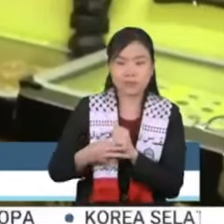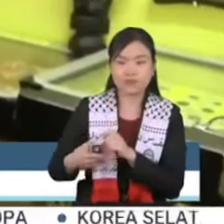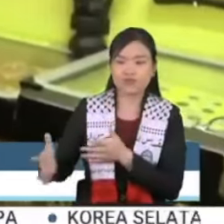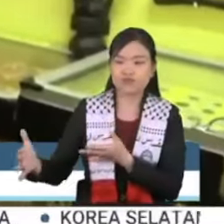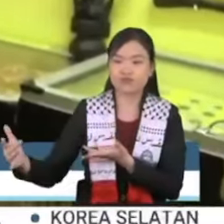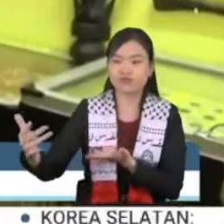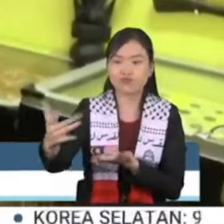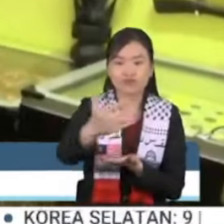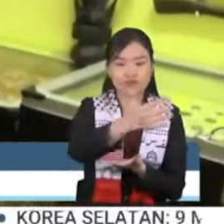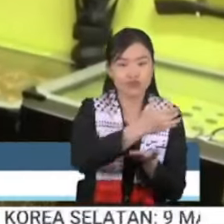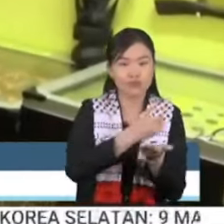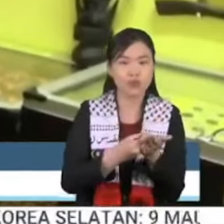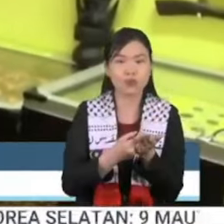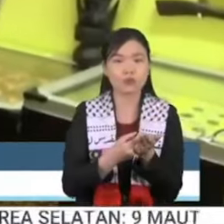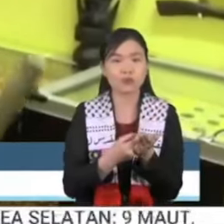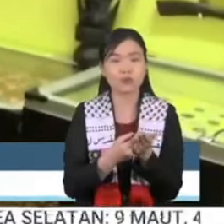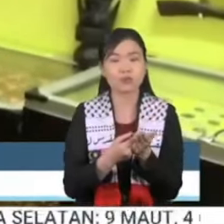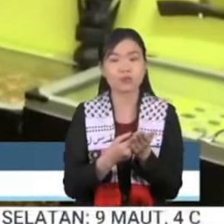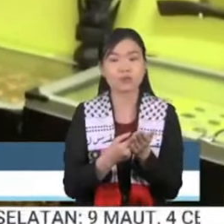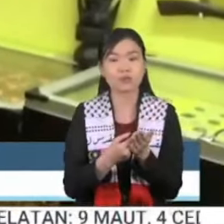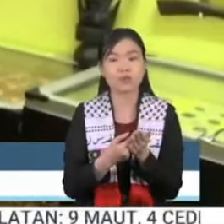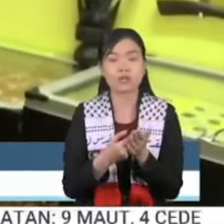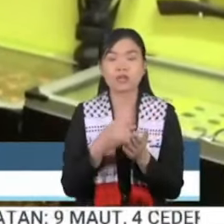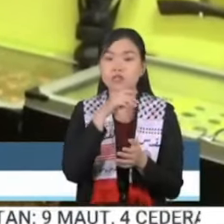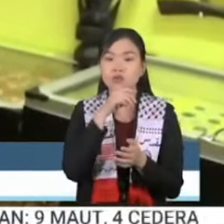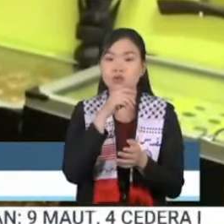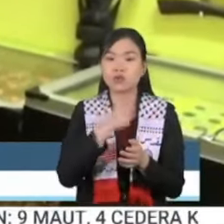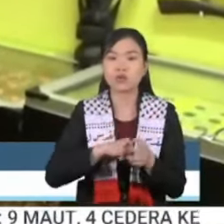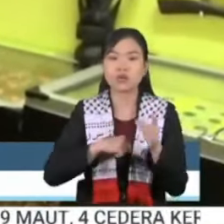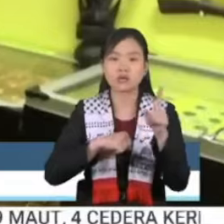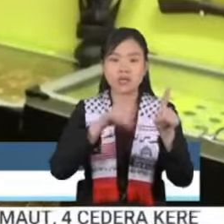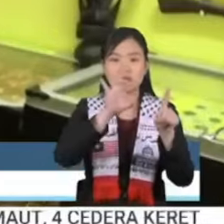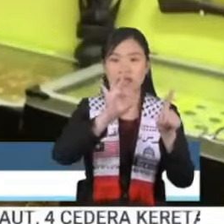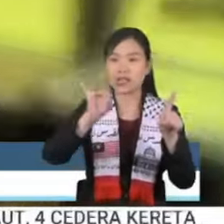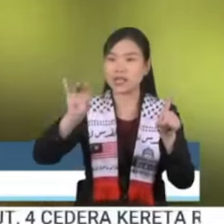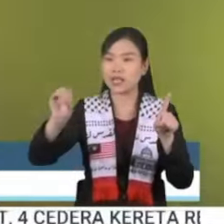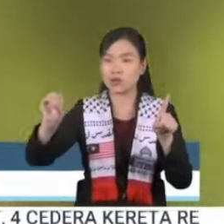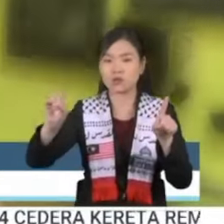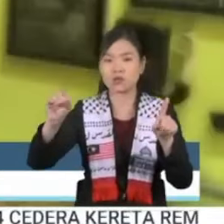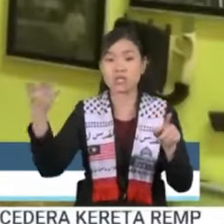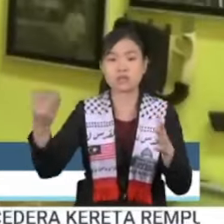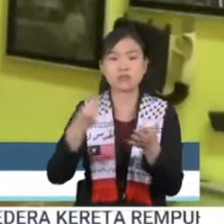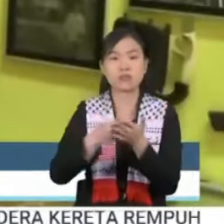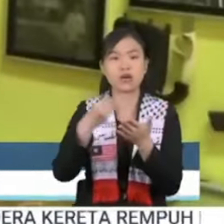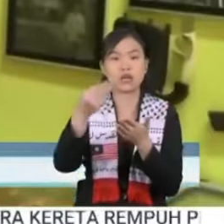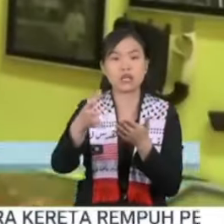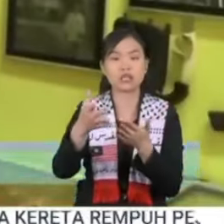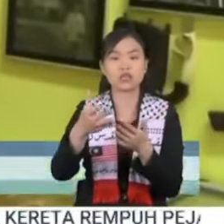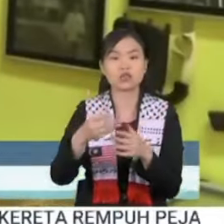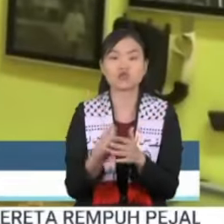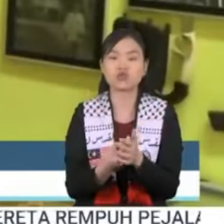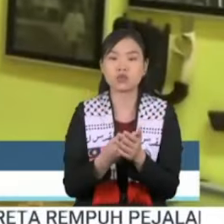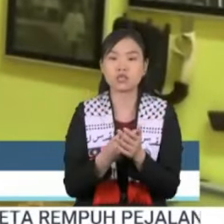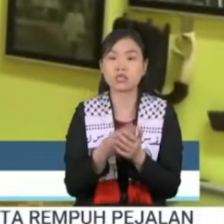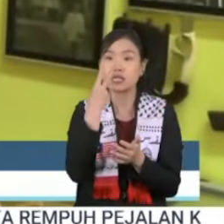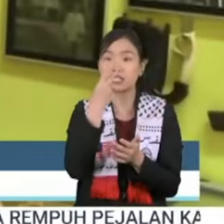berharga koleksi pedang Makara tahun 1890 yang dibeli pada 2019. Barang-barang tinggalan orang Melayu